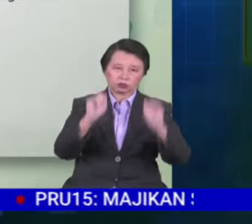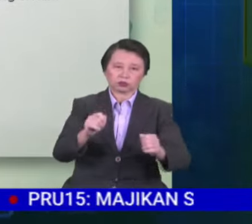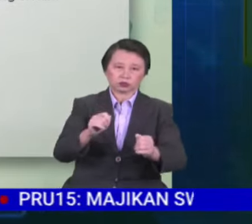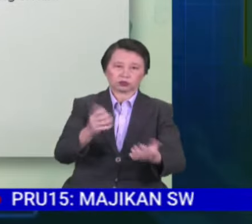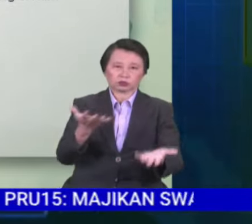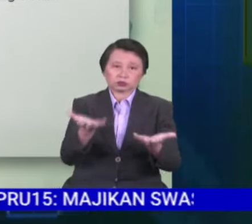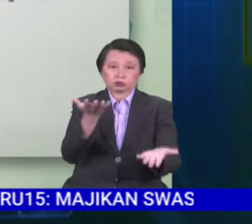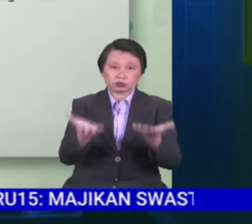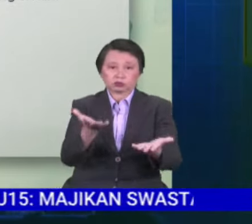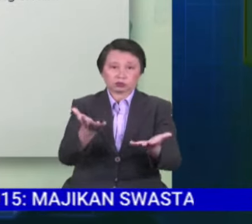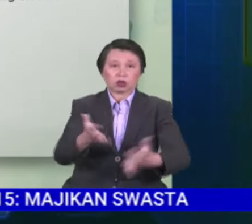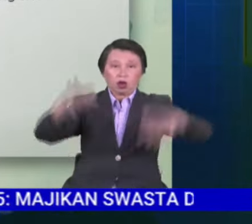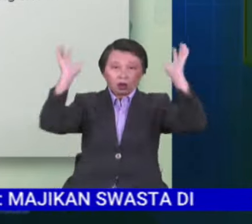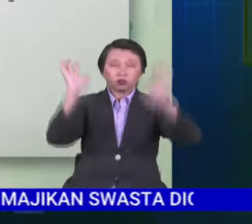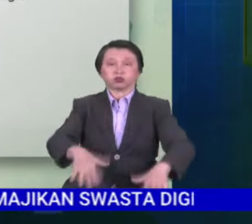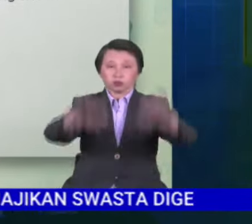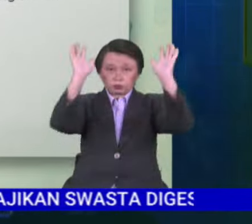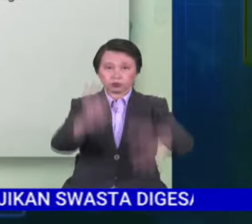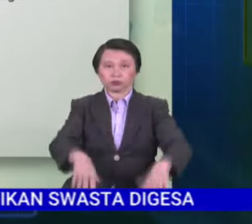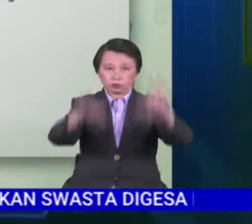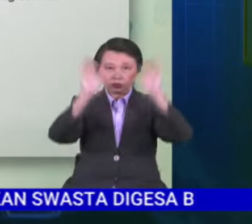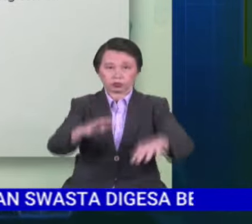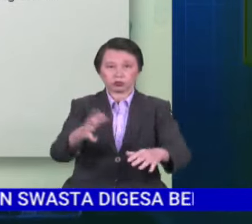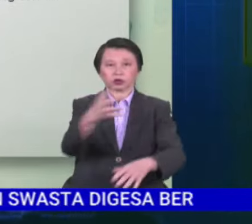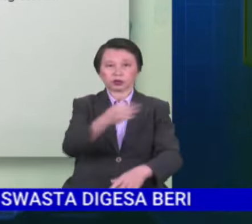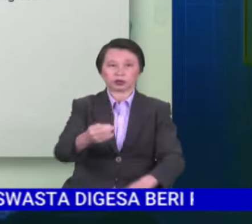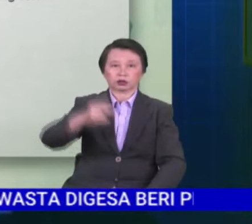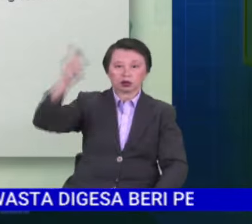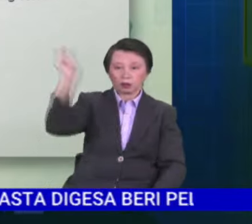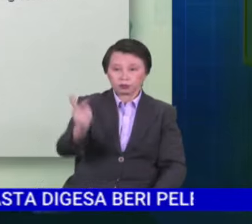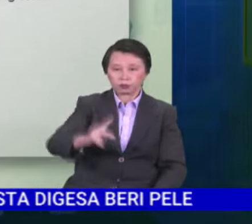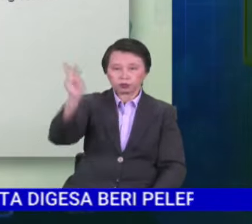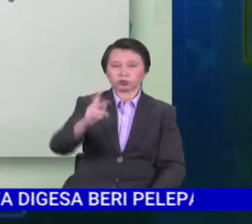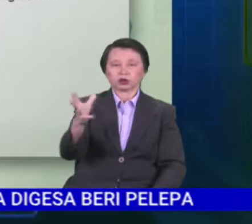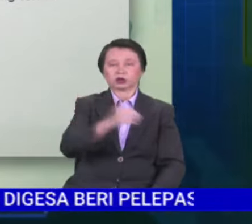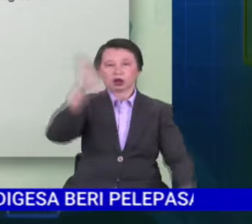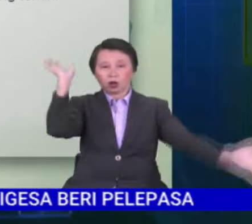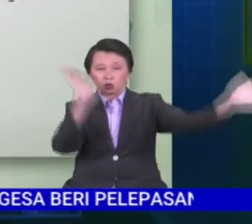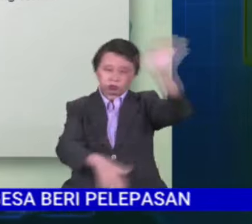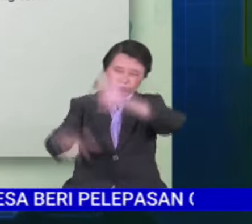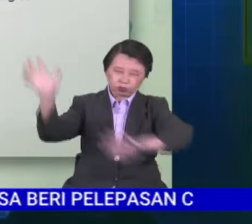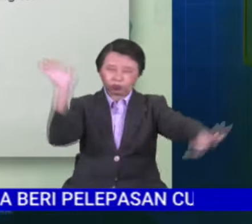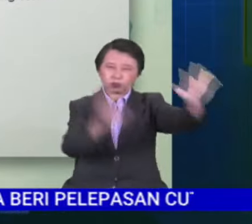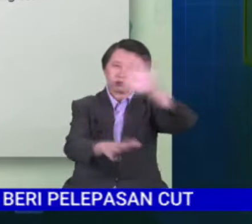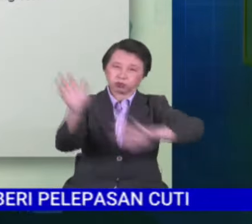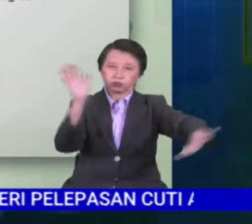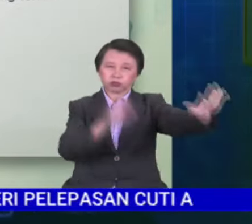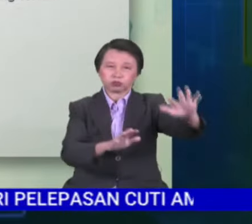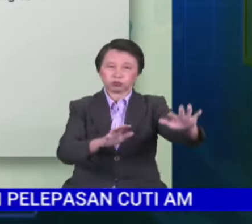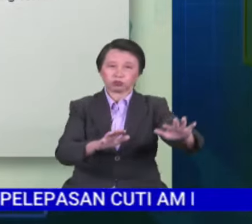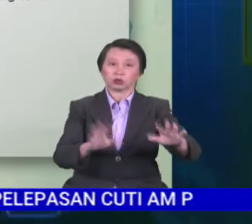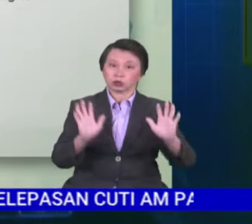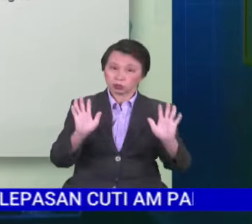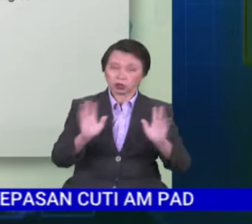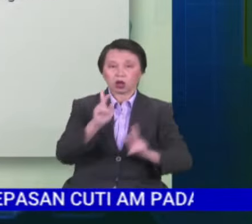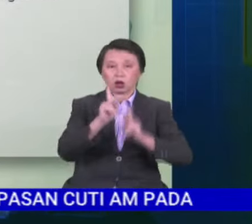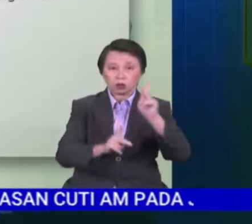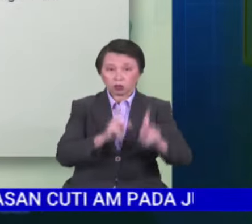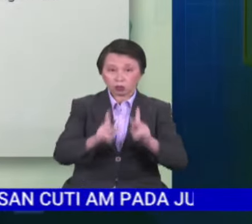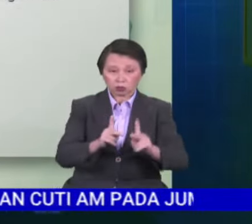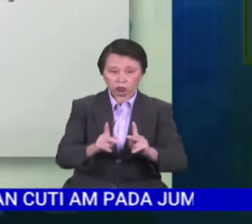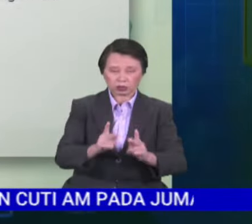menyebabkan kejadian hujan lebat beserta terbuk petir dan juga ke angin kencang. Oleh itu, orang awam di kawasan yang